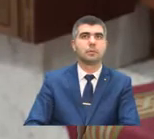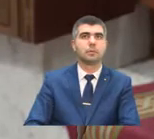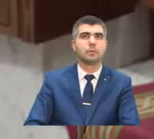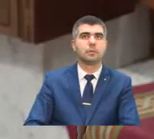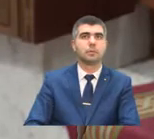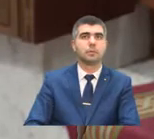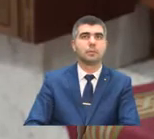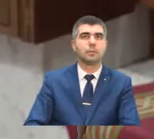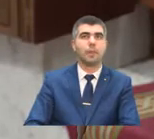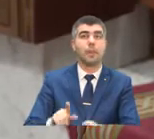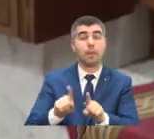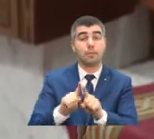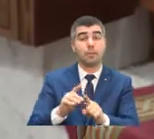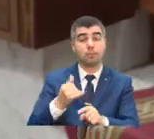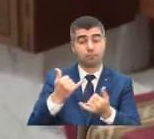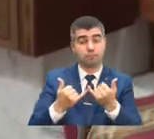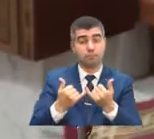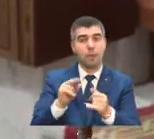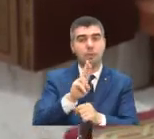تسائلنا مثلا